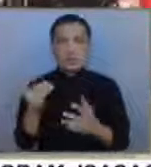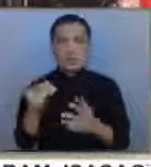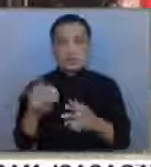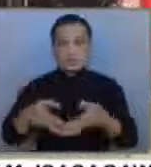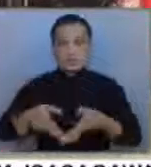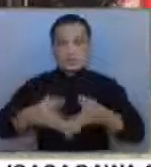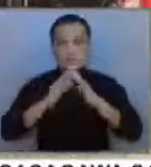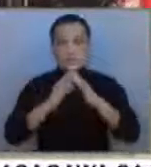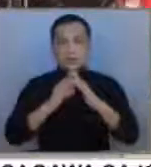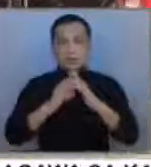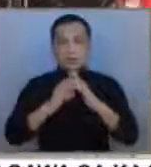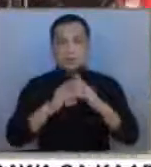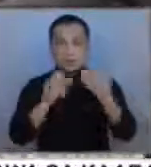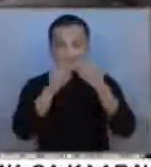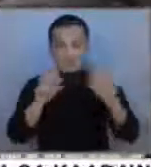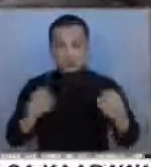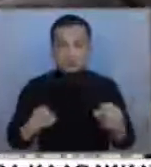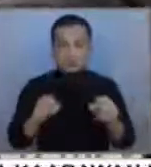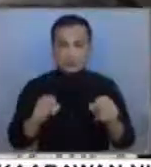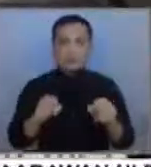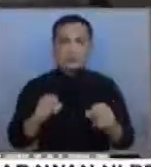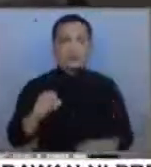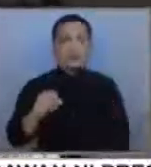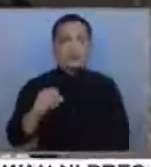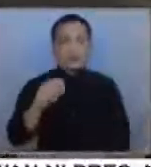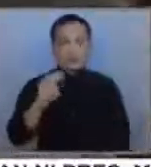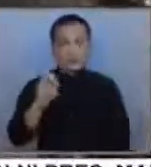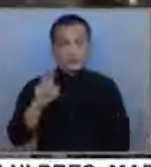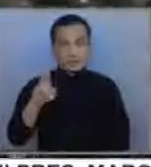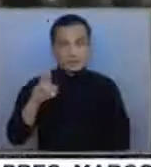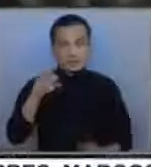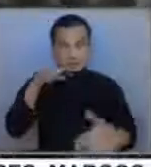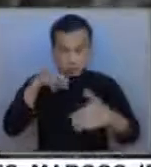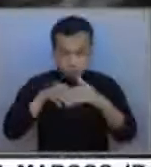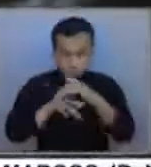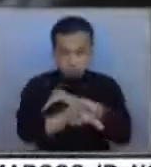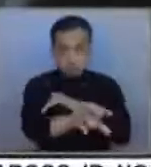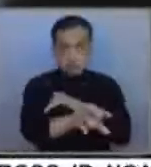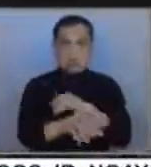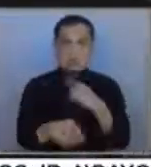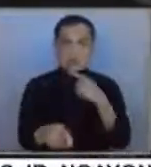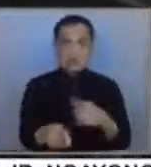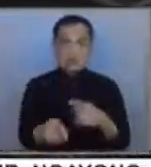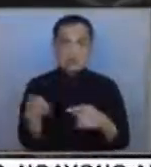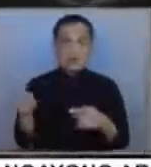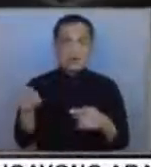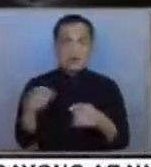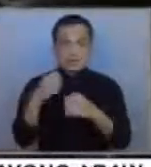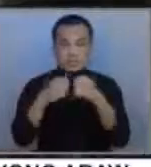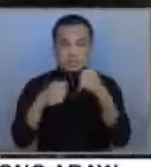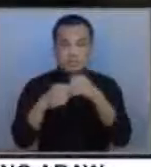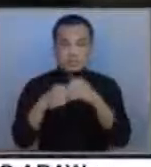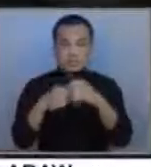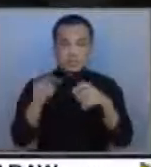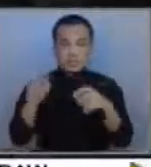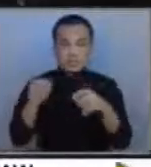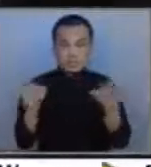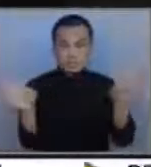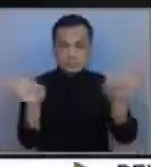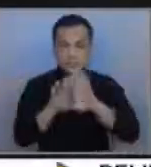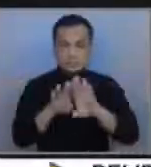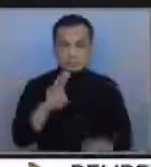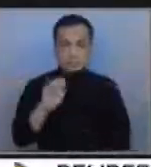istasyon ng Metro Manila Subway Project. Ayon sa isa sa mga engineer ng subway, kinakailangang isara itong Meralco Avenue